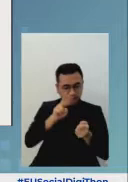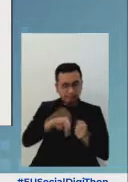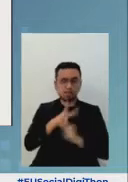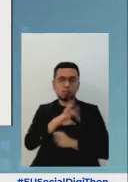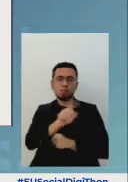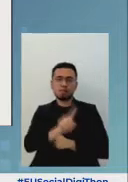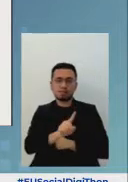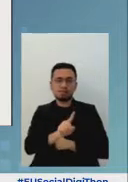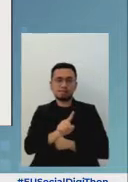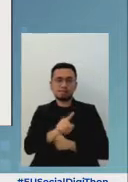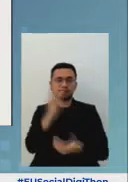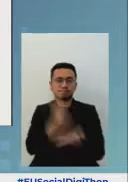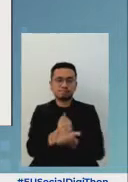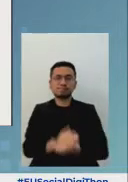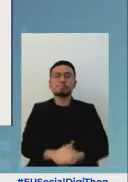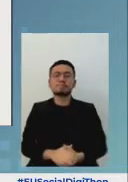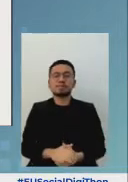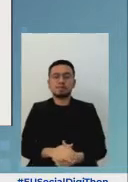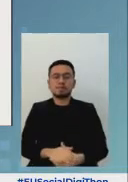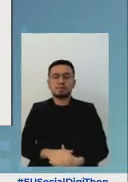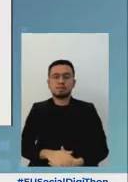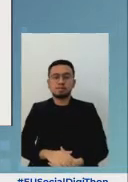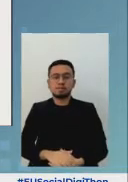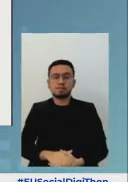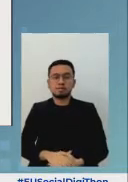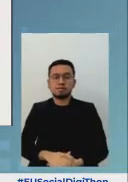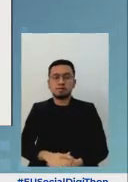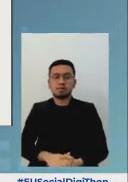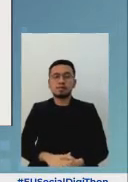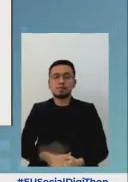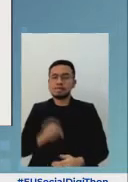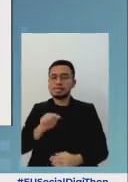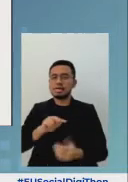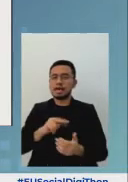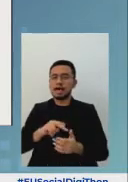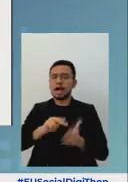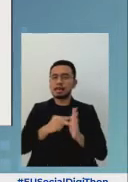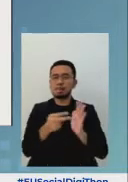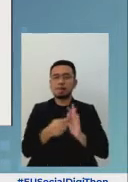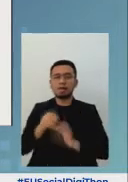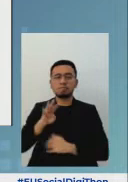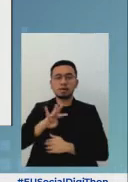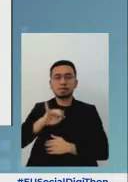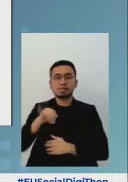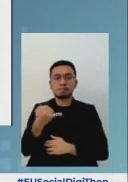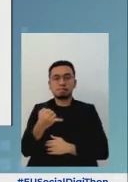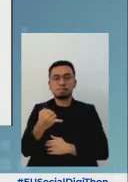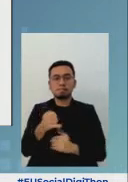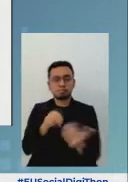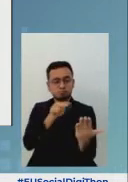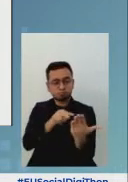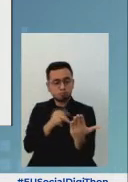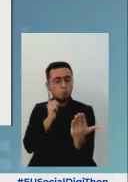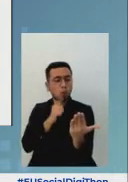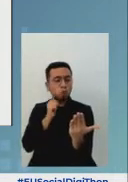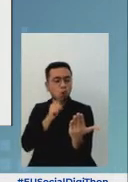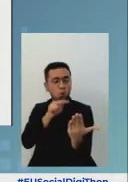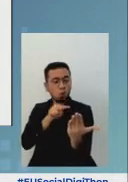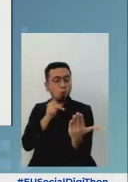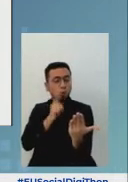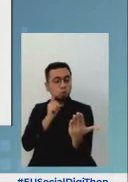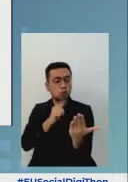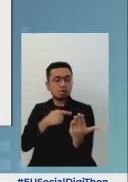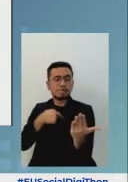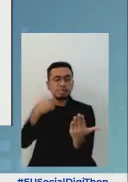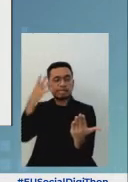misalnya 4 atau 3 jam itu bukan pornografi ya. 4 jam tapi kontennya pornografi. Waduh, kacau balau itu.